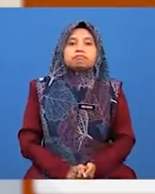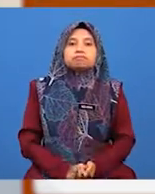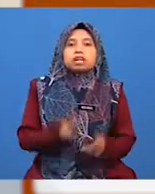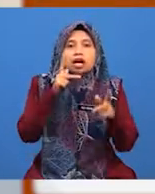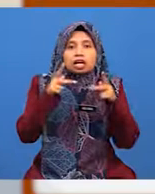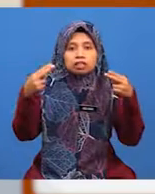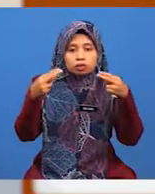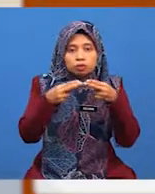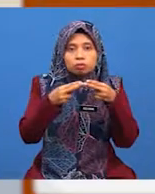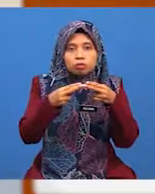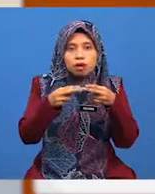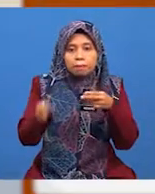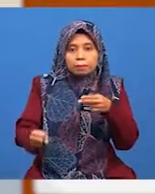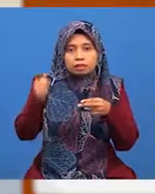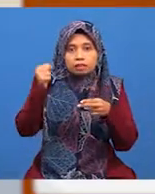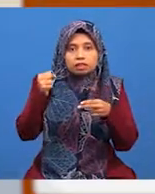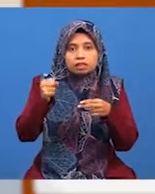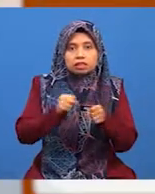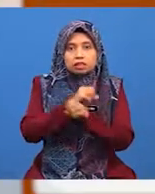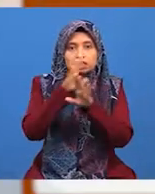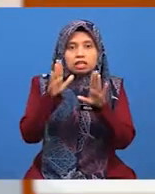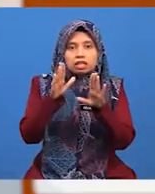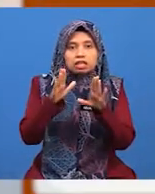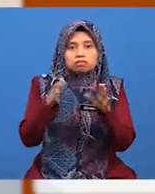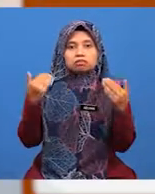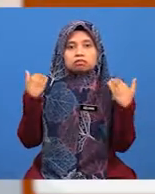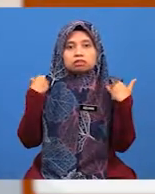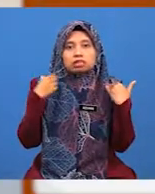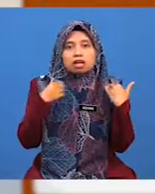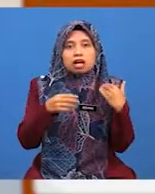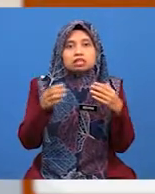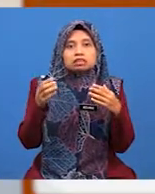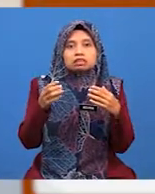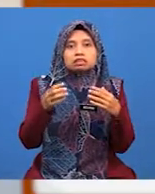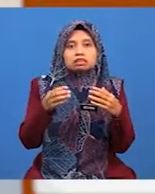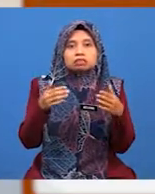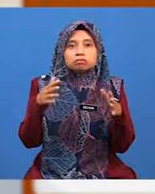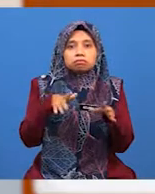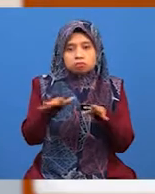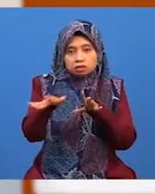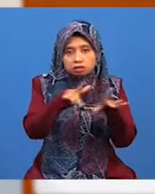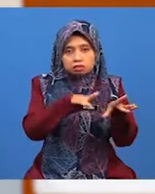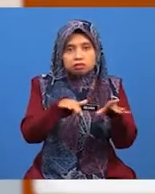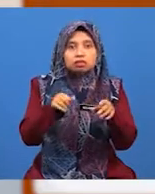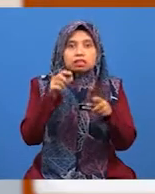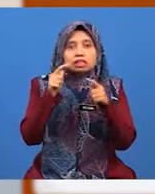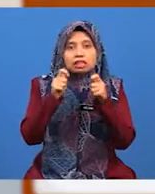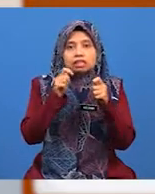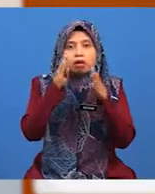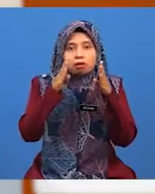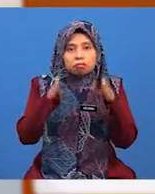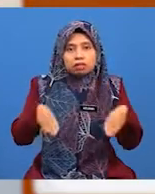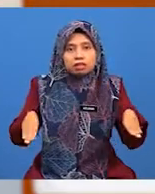Kata hubung pancangan keterangan merupakan cabang tata bahasa yang terdapat dalam kata